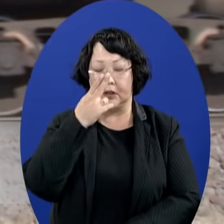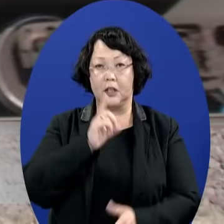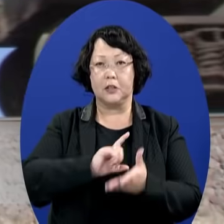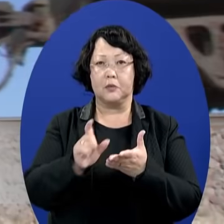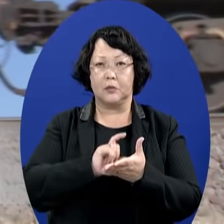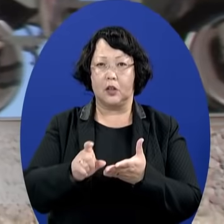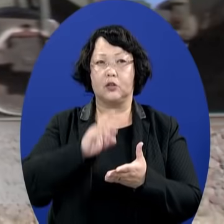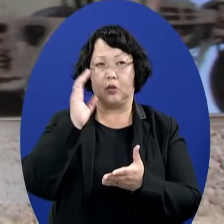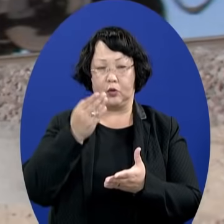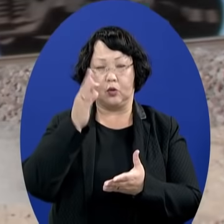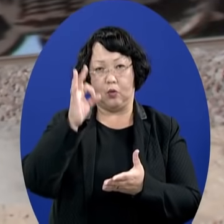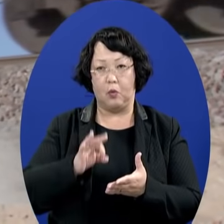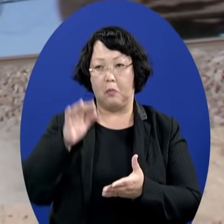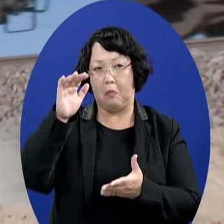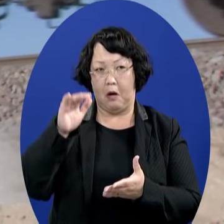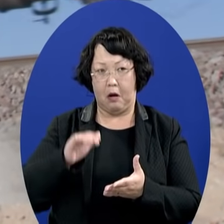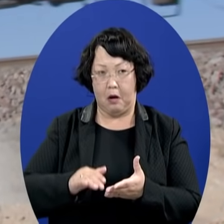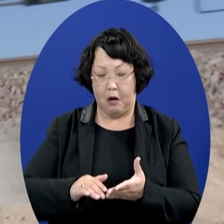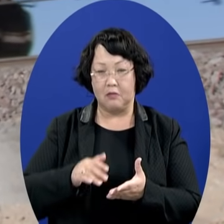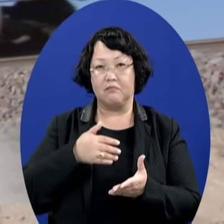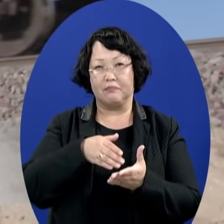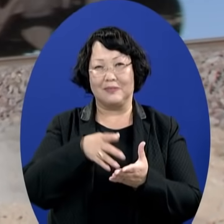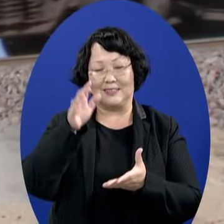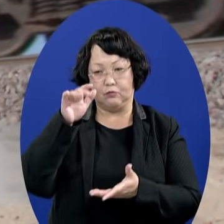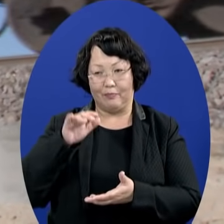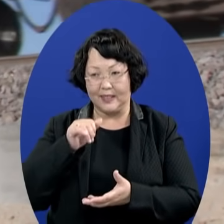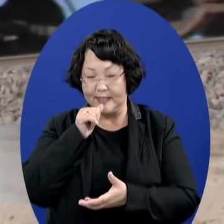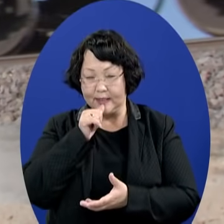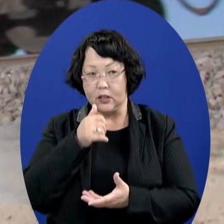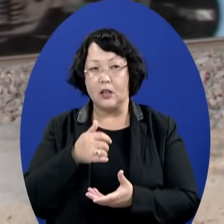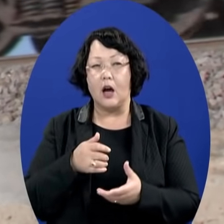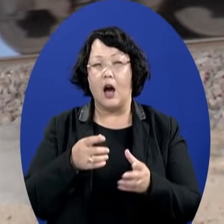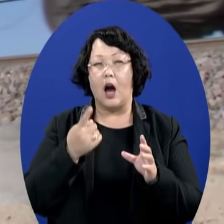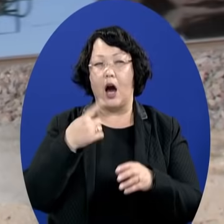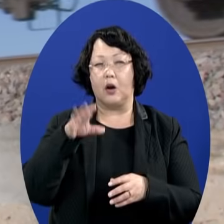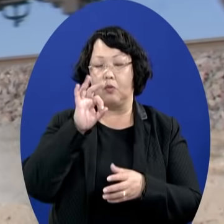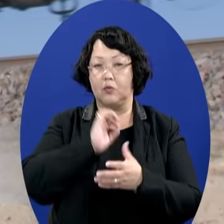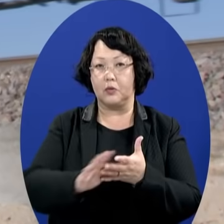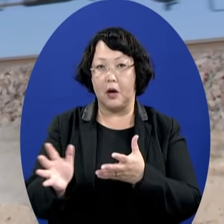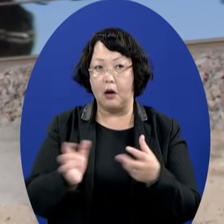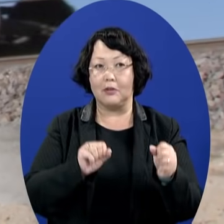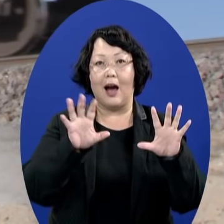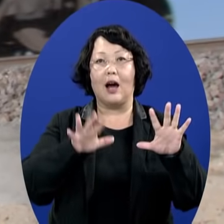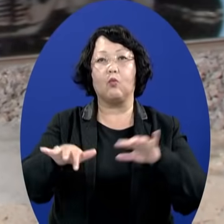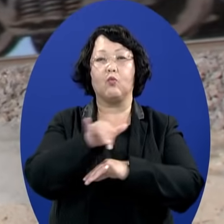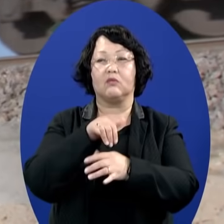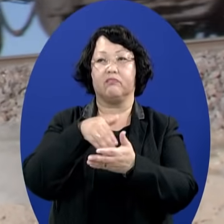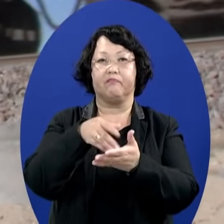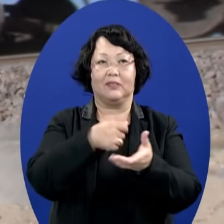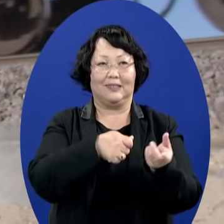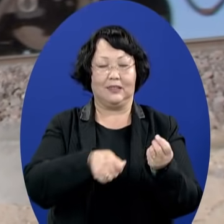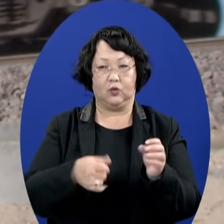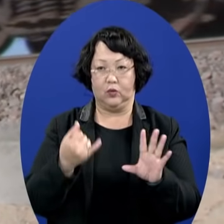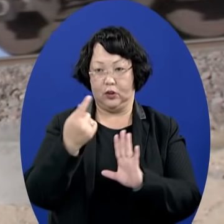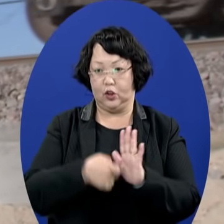тодорхой хэмжээнд багасгаж эхэлсэн. Он гарснаас хойш нийт үйлдвэрлэсэн бензиний ердөө 10% худалдан авахч 10 улсад зарж эхэлсэн бол 6-р сараас